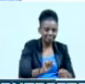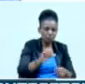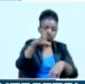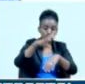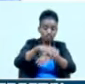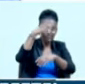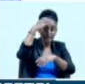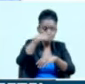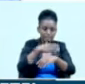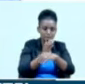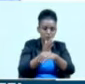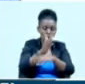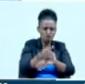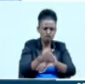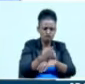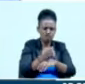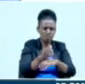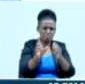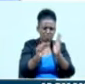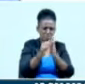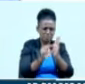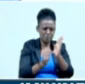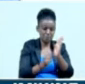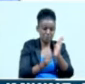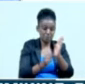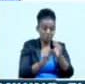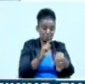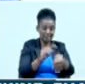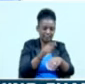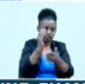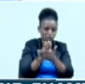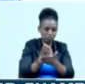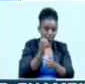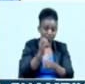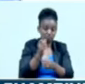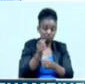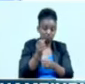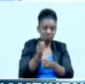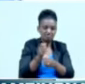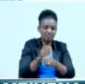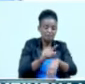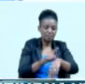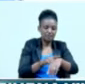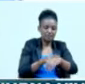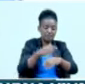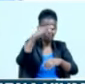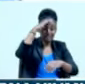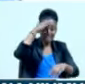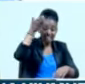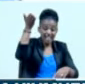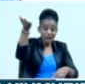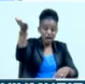abantu barenze amabwiriza cyane cyane ajyanye n'amasaha yo guhagarika ingendo polisi rero irahari ahubwo